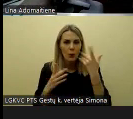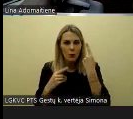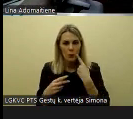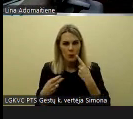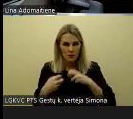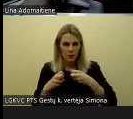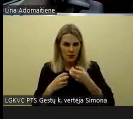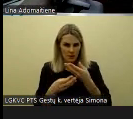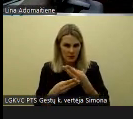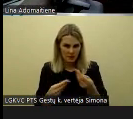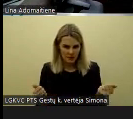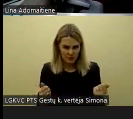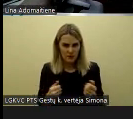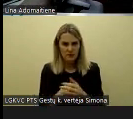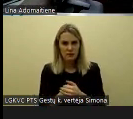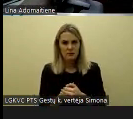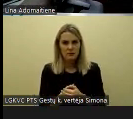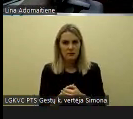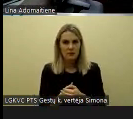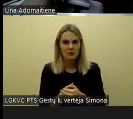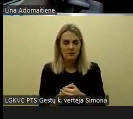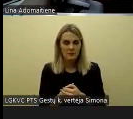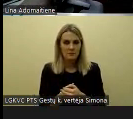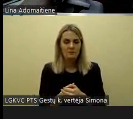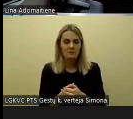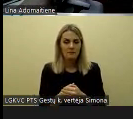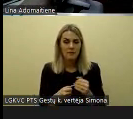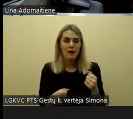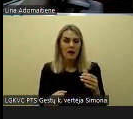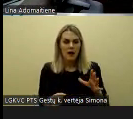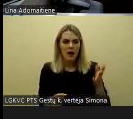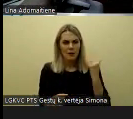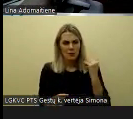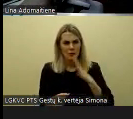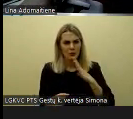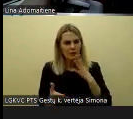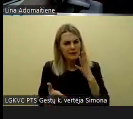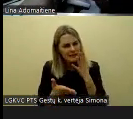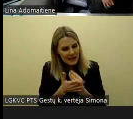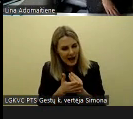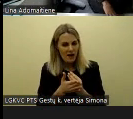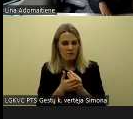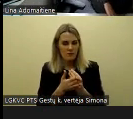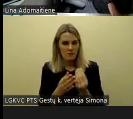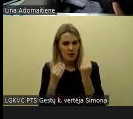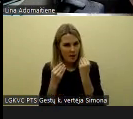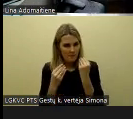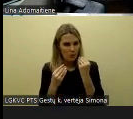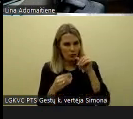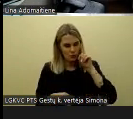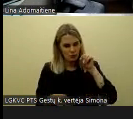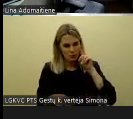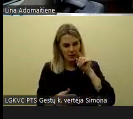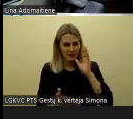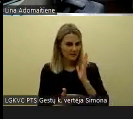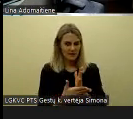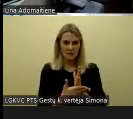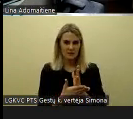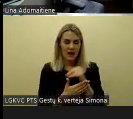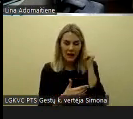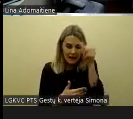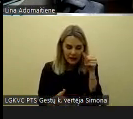praeitie mes kažkaip tai atskirai laikėmės savo dalykus ir jie priklausė savo individualioms